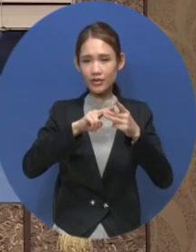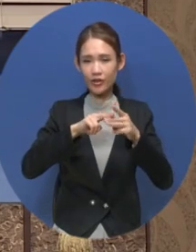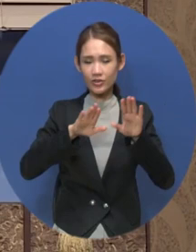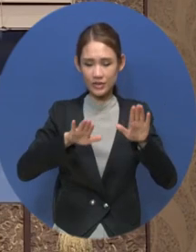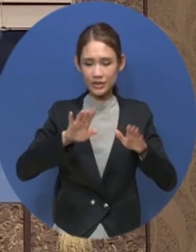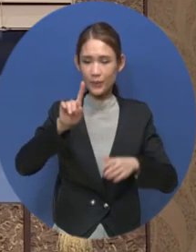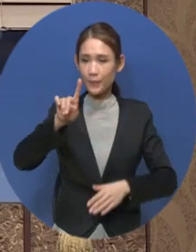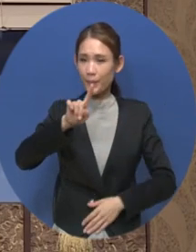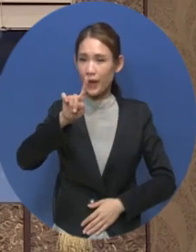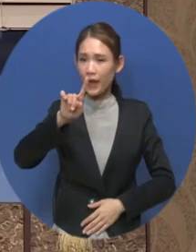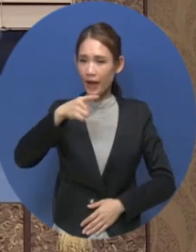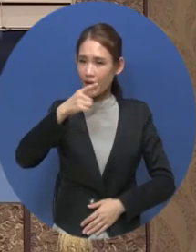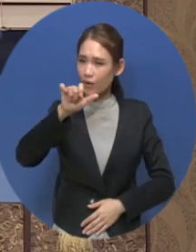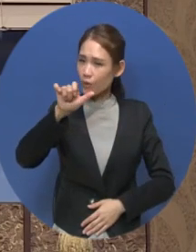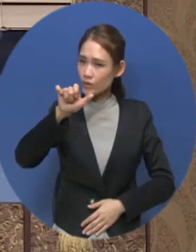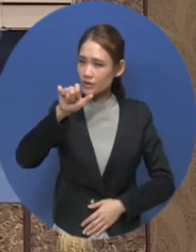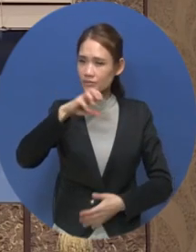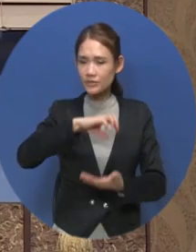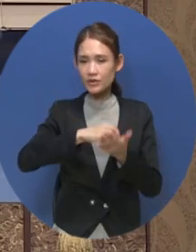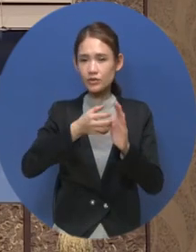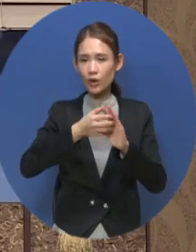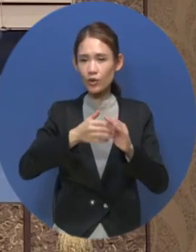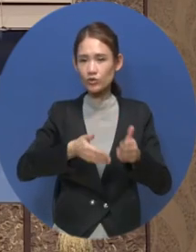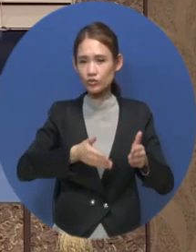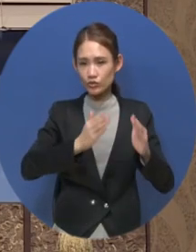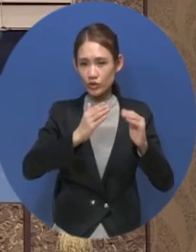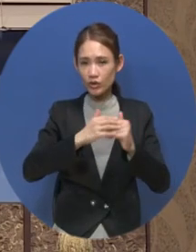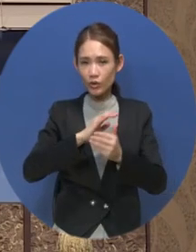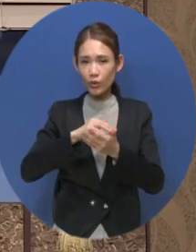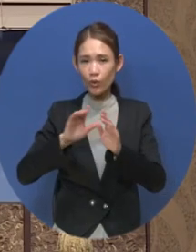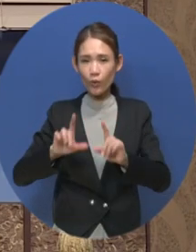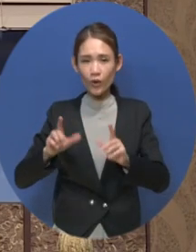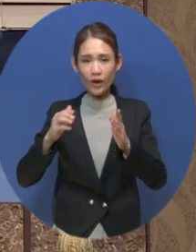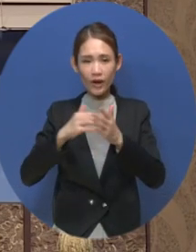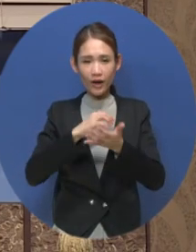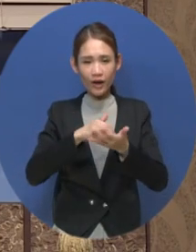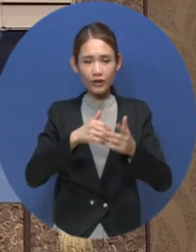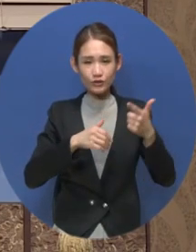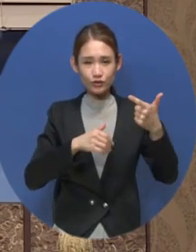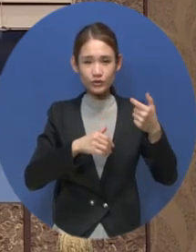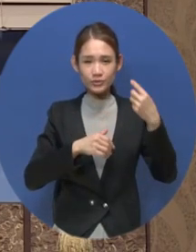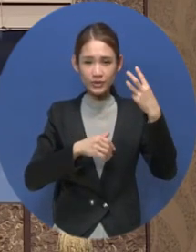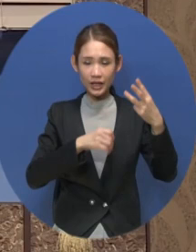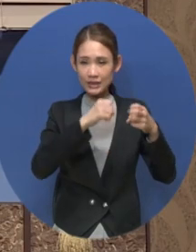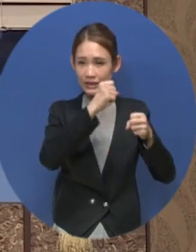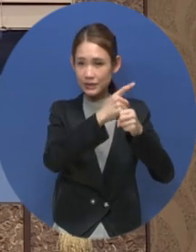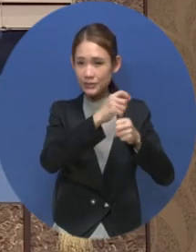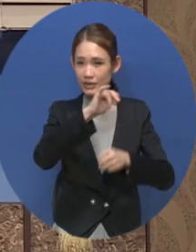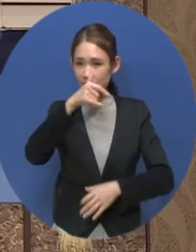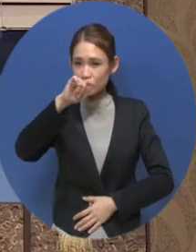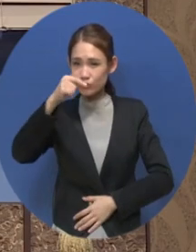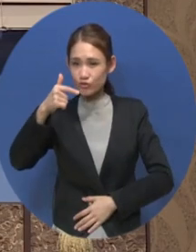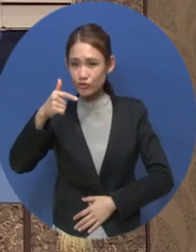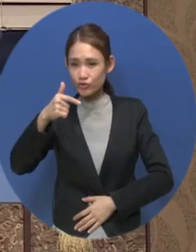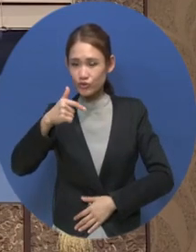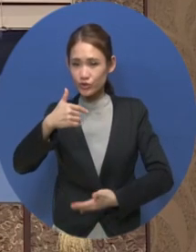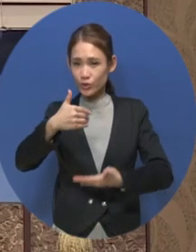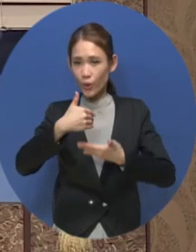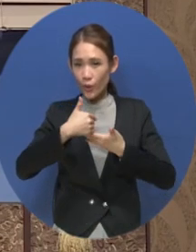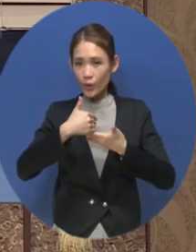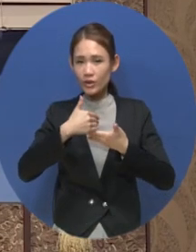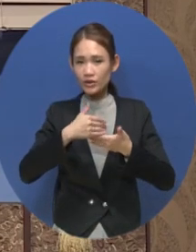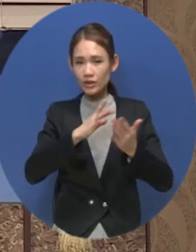중에 있고요. 금년까지 약 60개소가 네. 63개소가 이미 시군구에서 요청이 들어와서